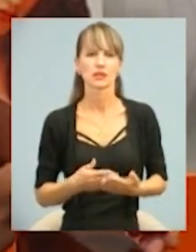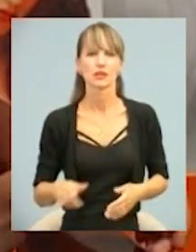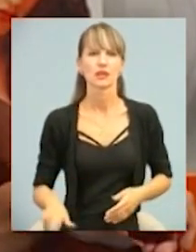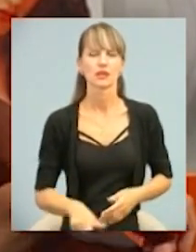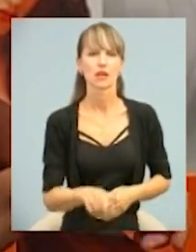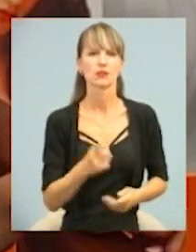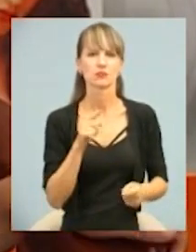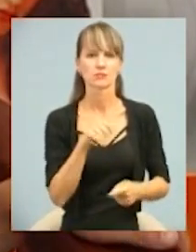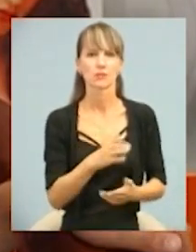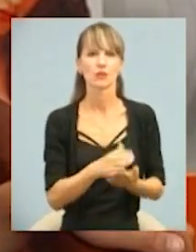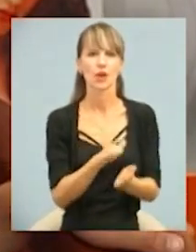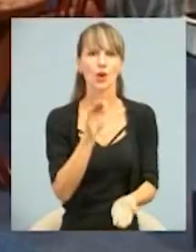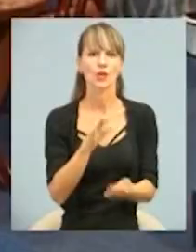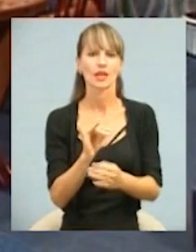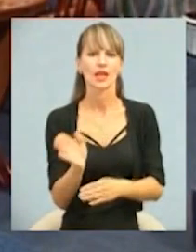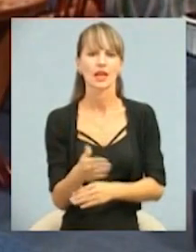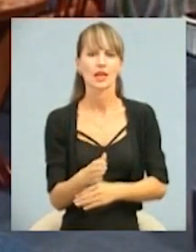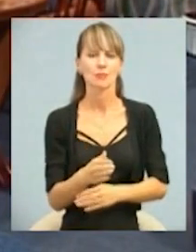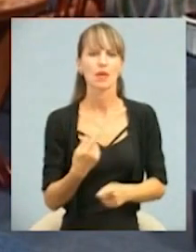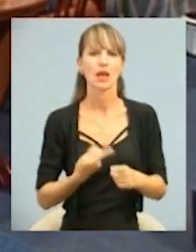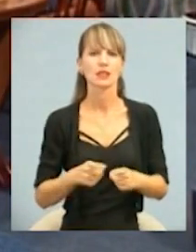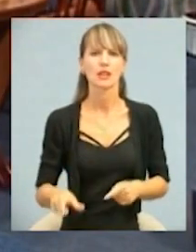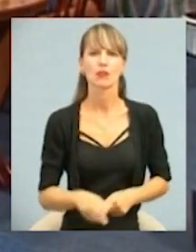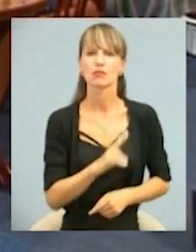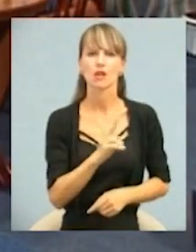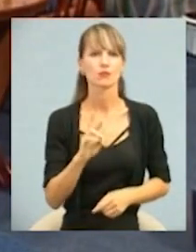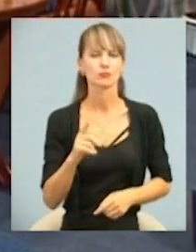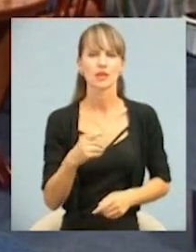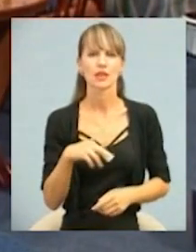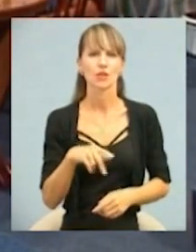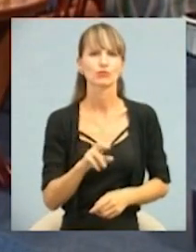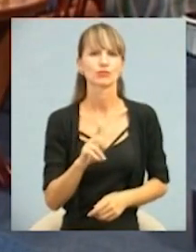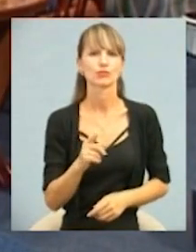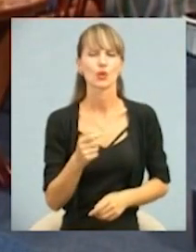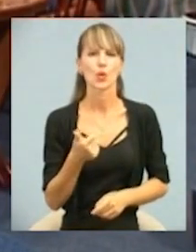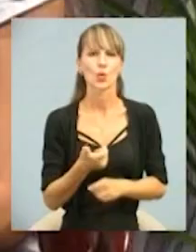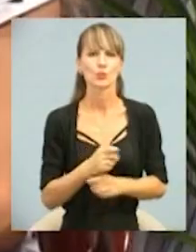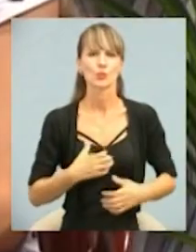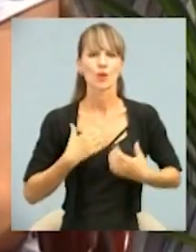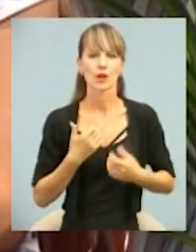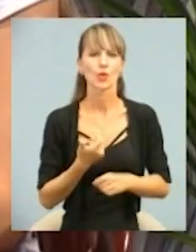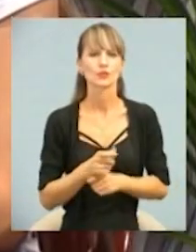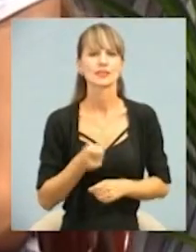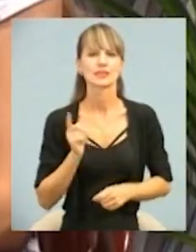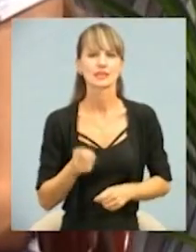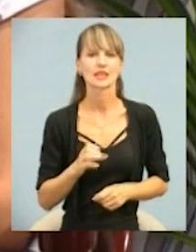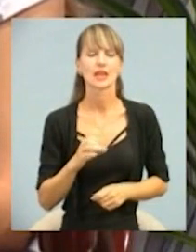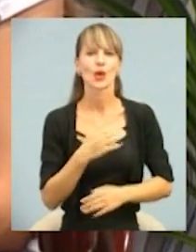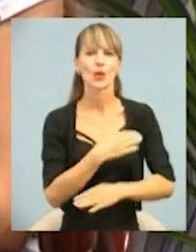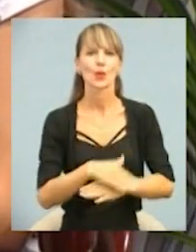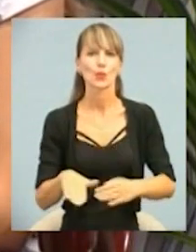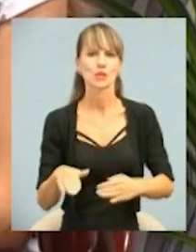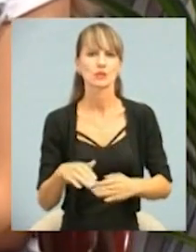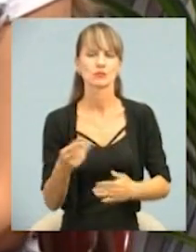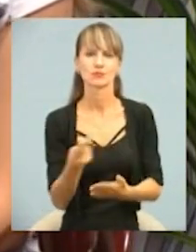є крокодили та риби. Напевно, цією дорогою б ніхто б не ходив, бо дуже лякався, да? Так. Дуже дійсно стріт-арт, дуже